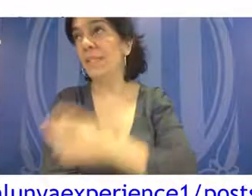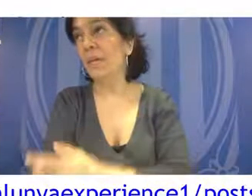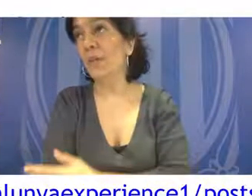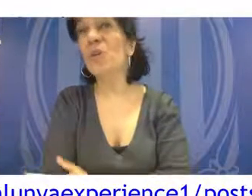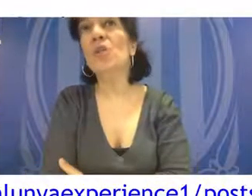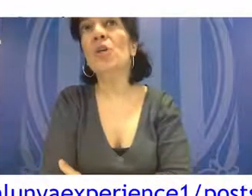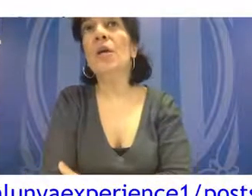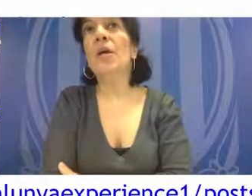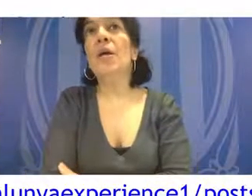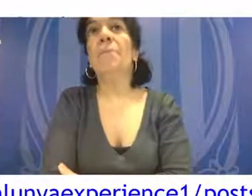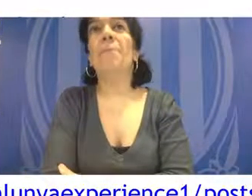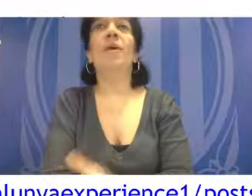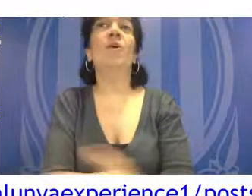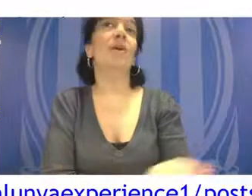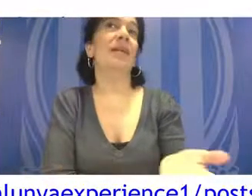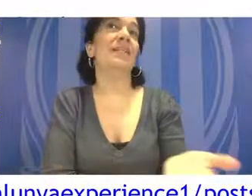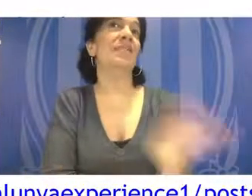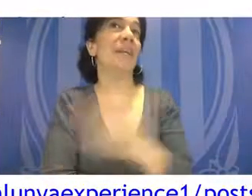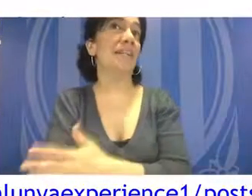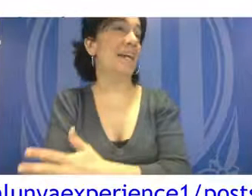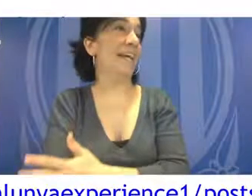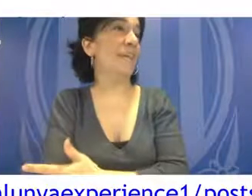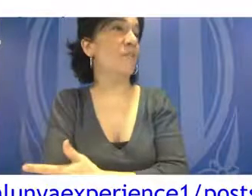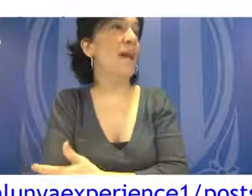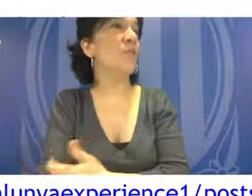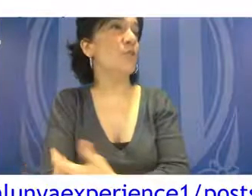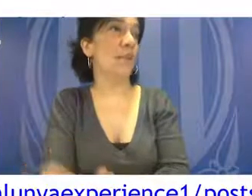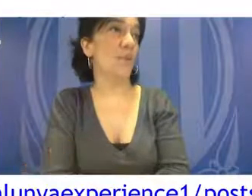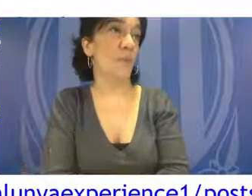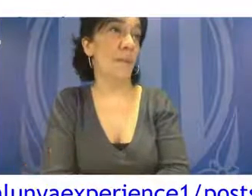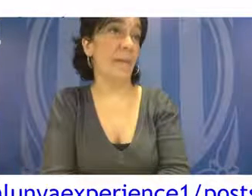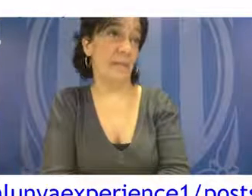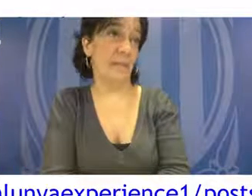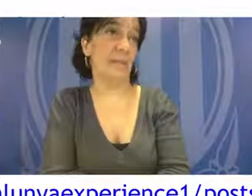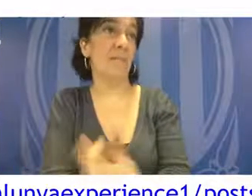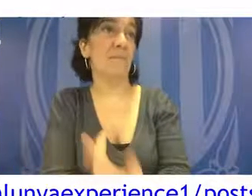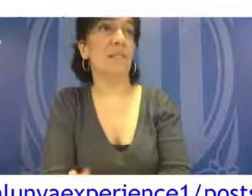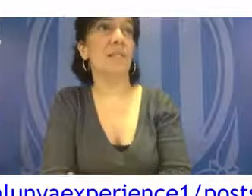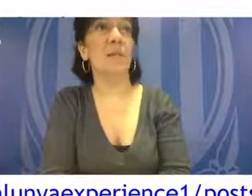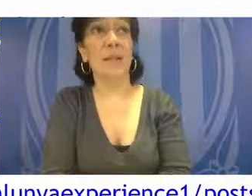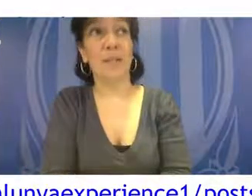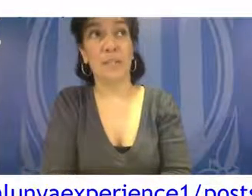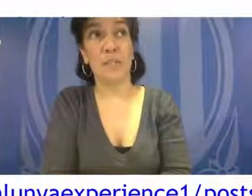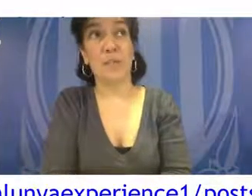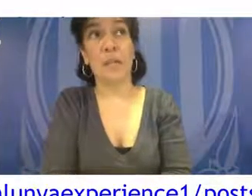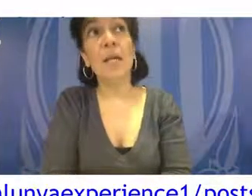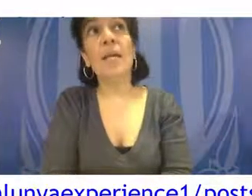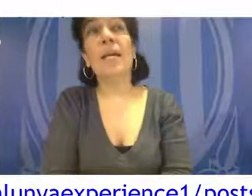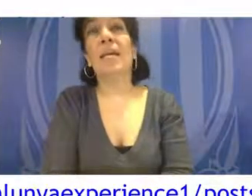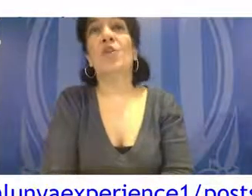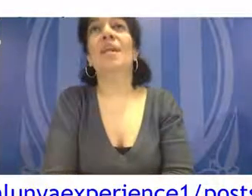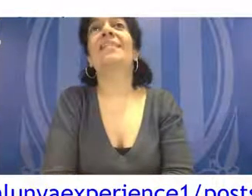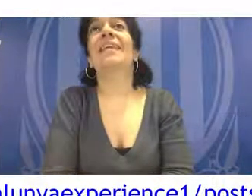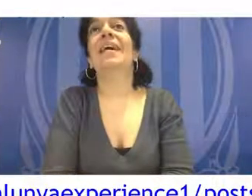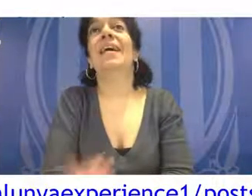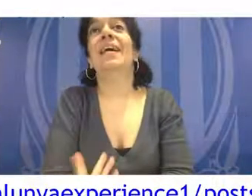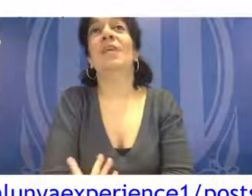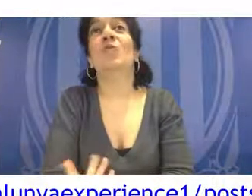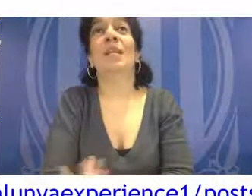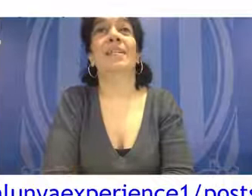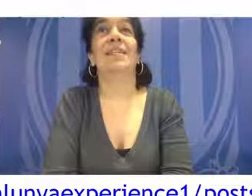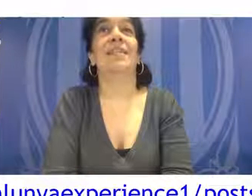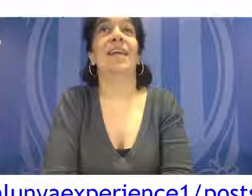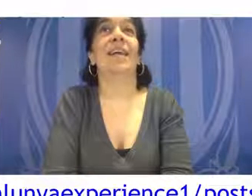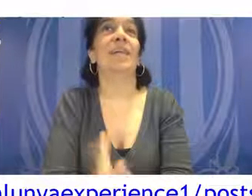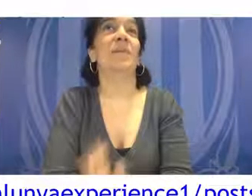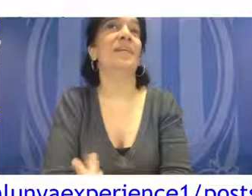480.000 seguidors, però la xifra que ens agrada donar són les converses, tenim més de 56.000, que són les que